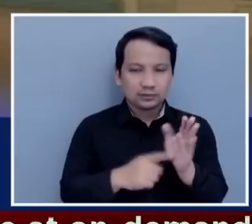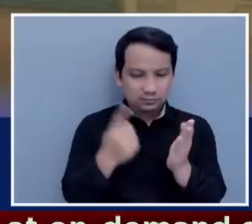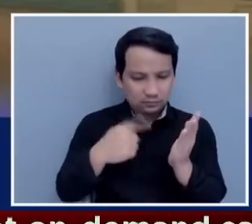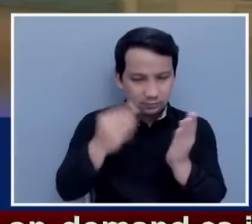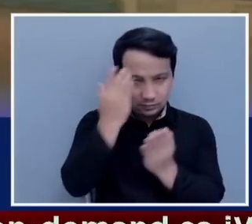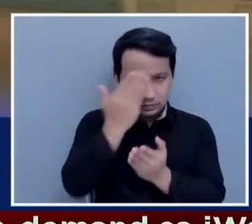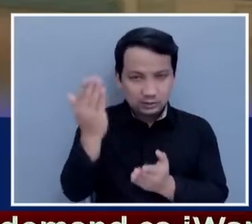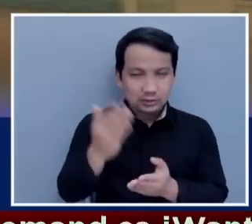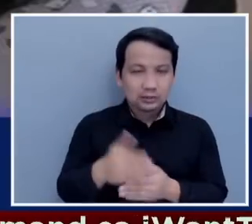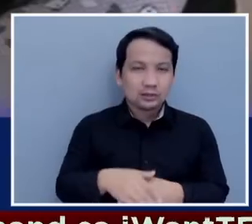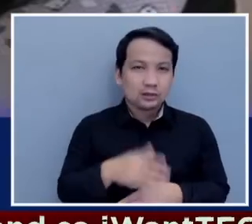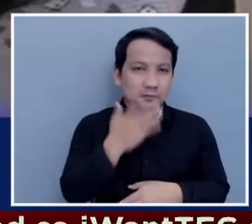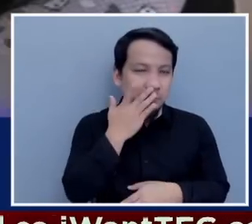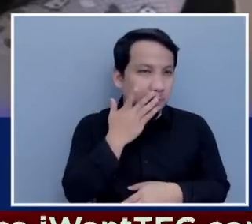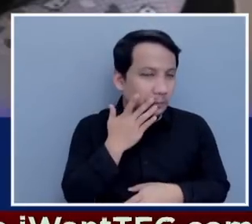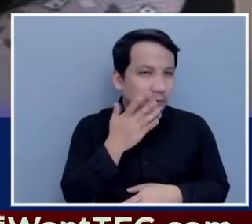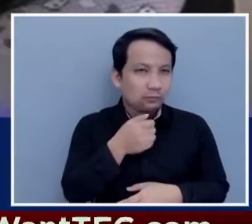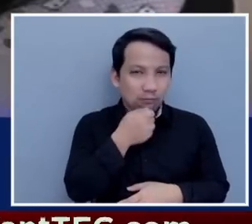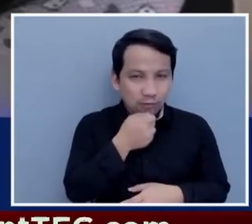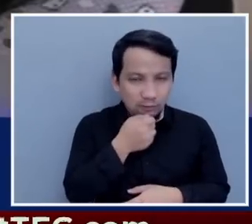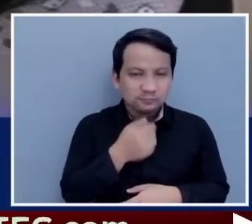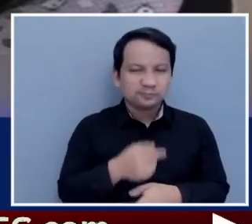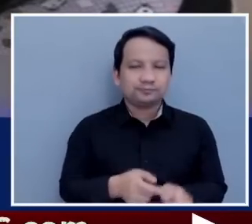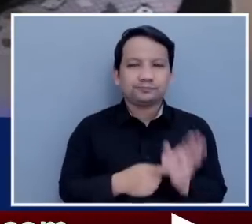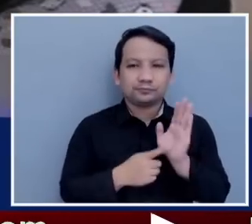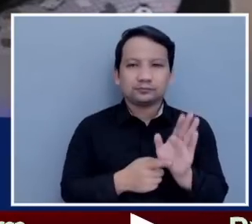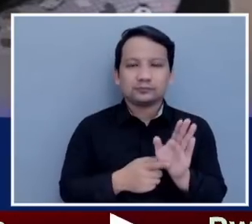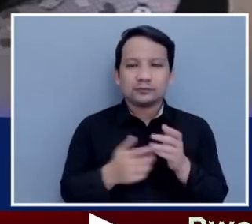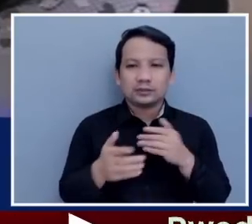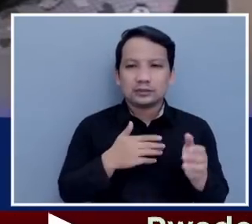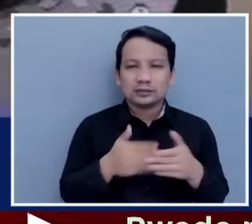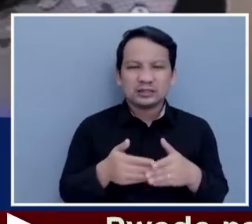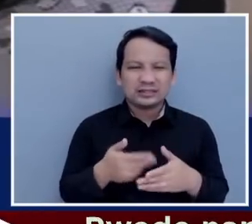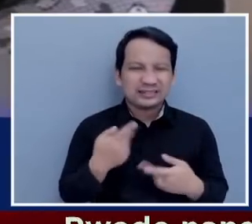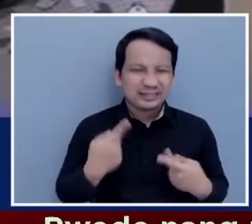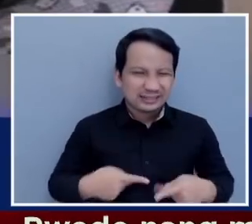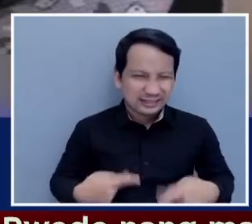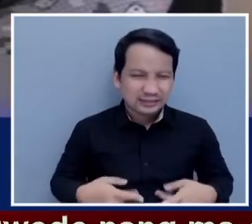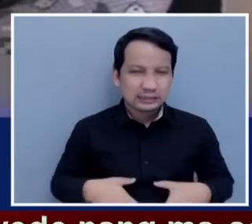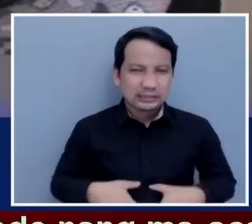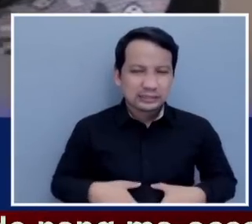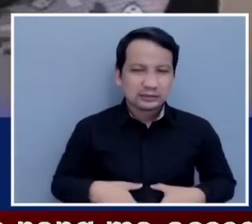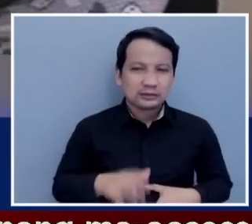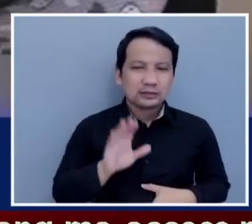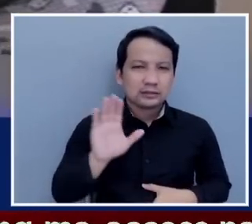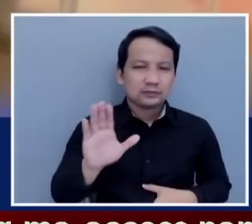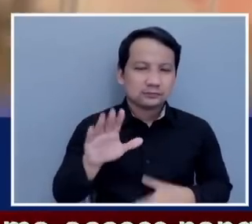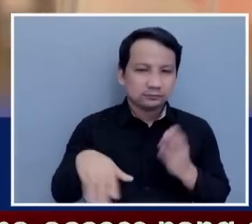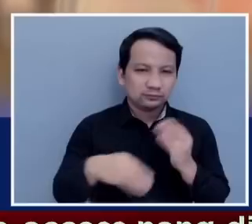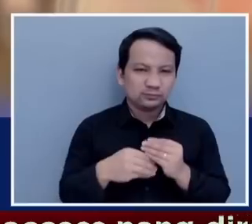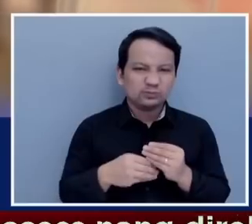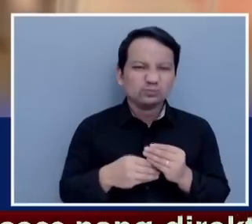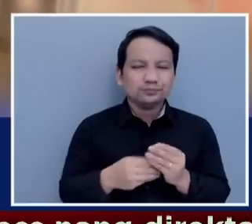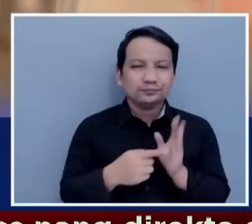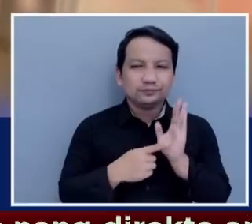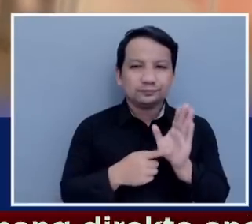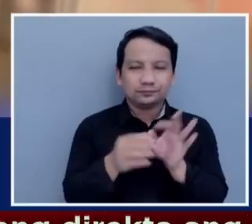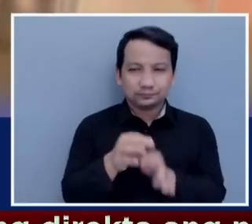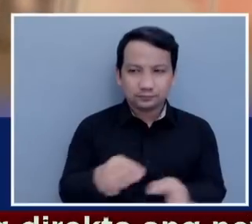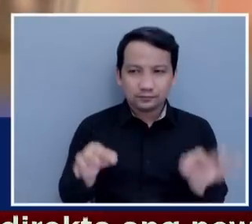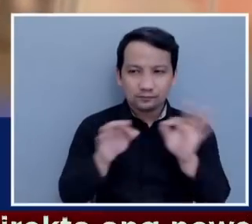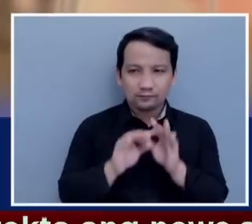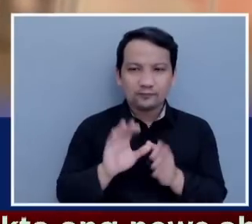flu, parang sipon, inuubo, ganun lang. Pero kung minsan, pag masakit na ang tiyan, grabe na yan. O kaya na-dehydrate. Importante po yung